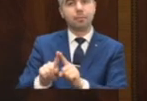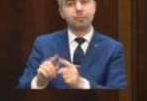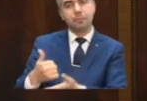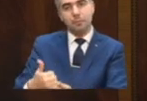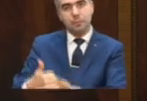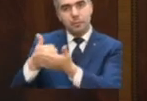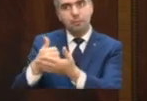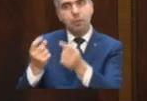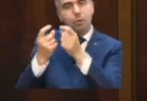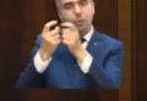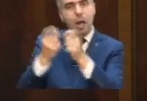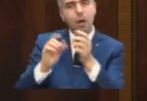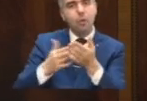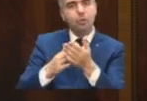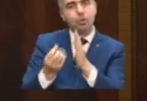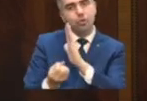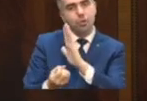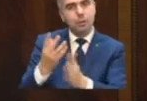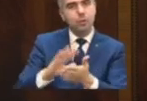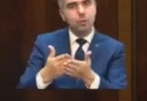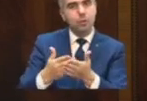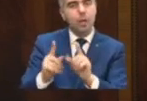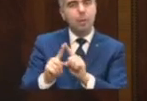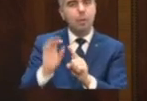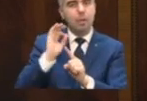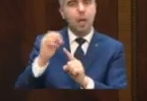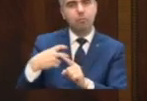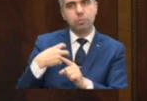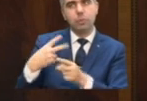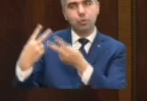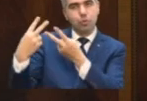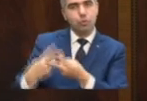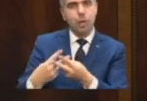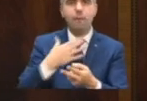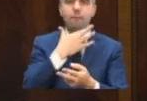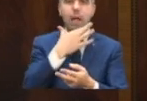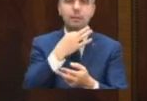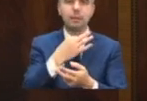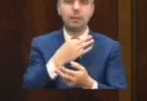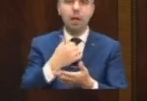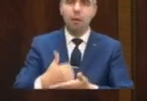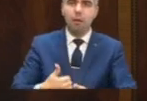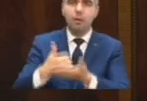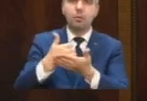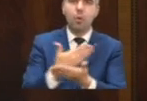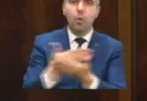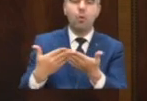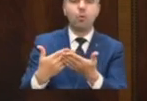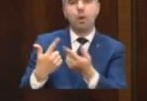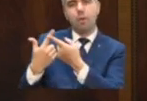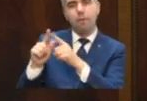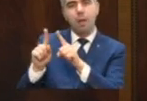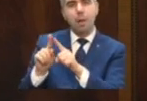إطار الصفقات العمومية الكبرى وضمان وفاء الموردين الدوليين بتوطين جزء من أنشطتهم الاقتصادية ونقل